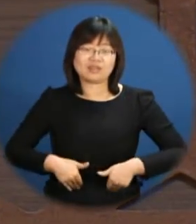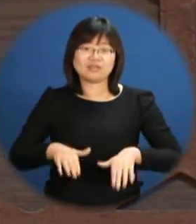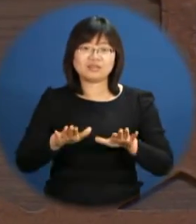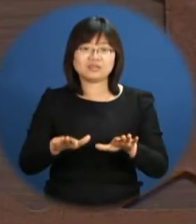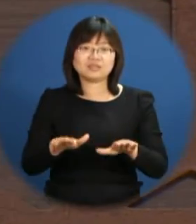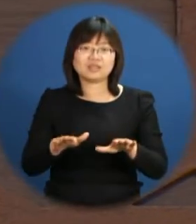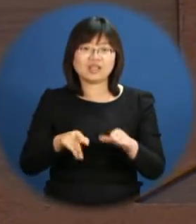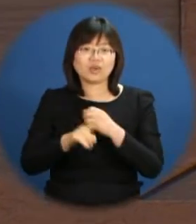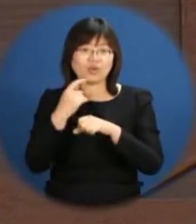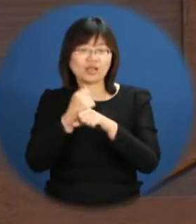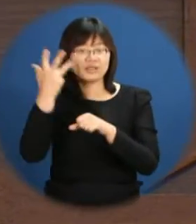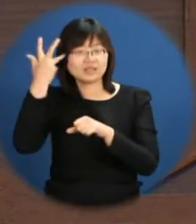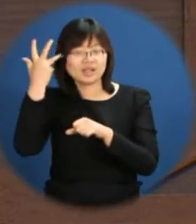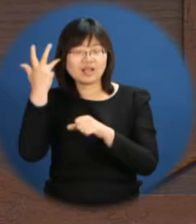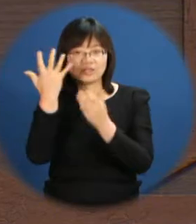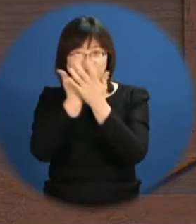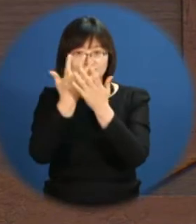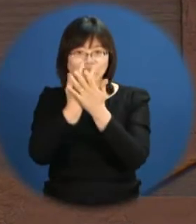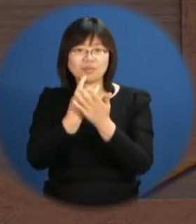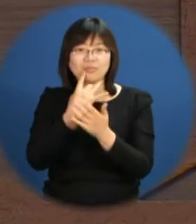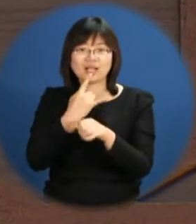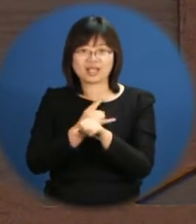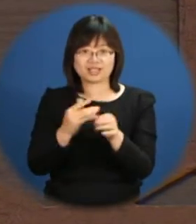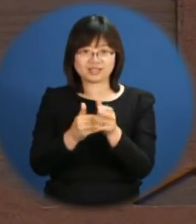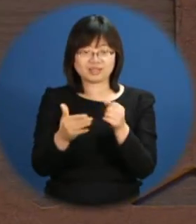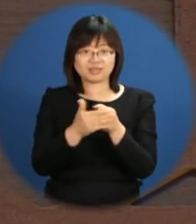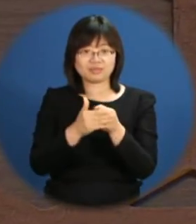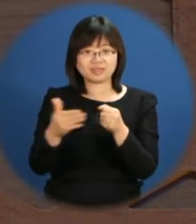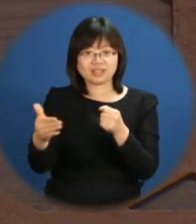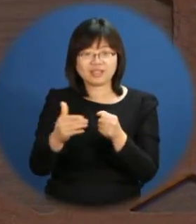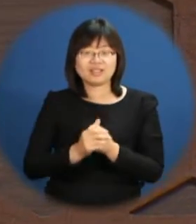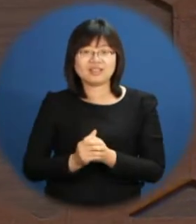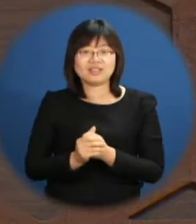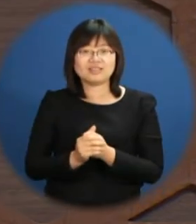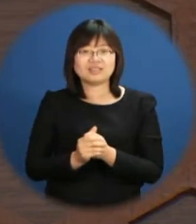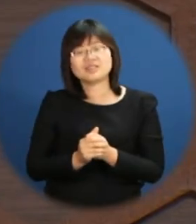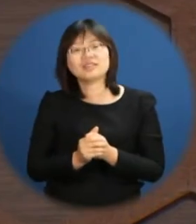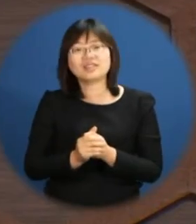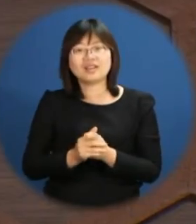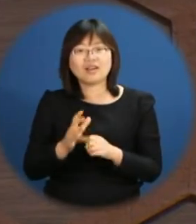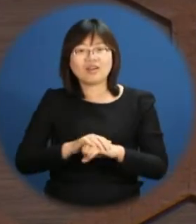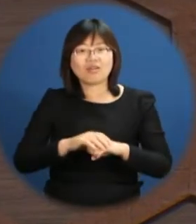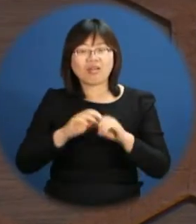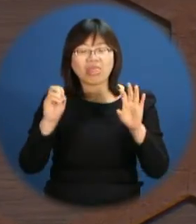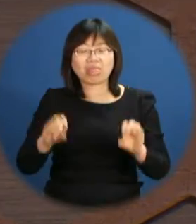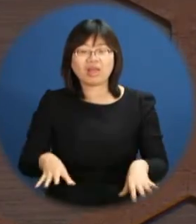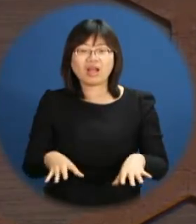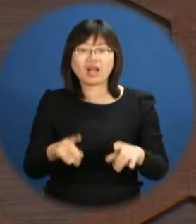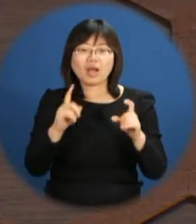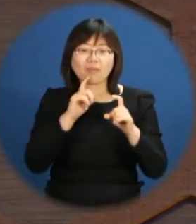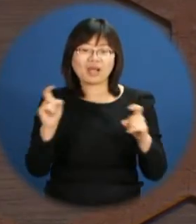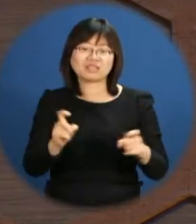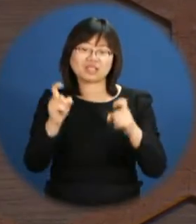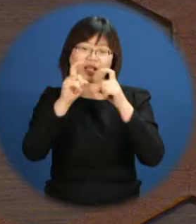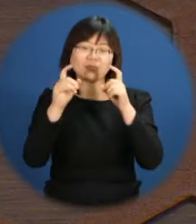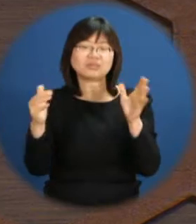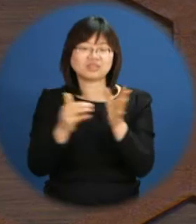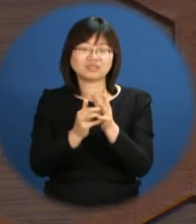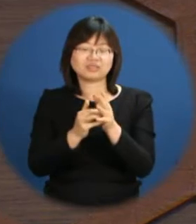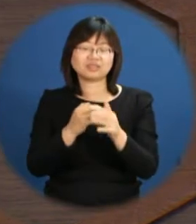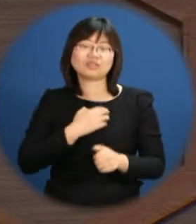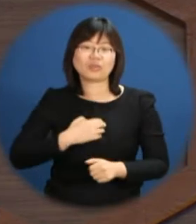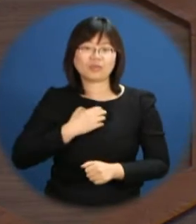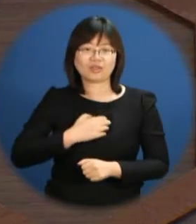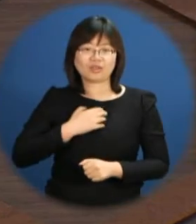과학 철학을 추상적으로 만 해 가지고는 허 떨어 가는 만 싸움으로 그칠 염려가 있구요